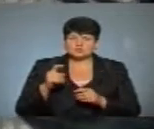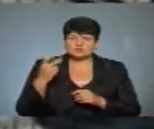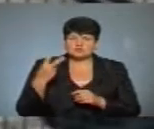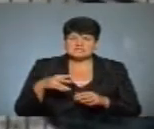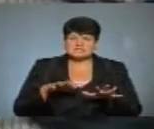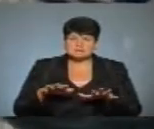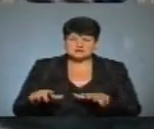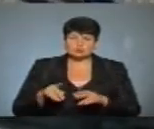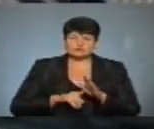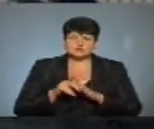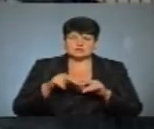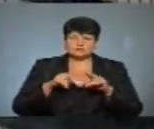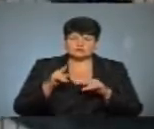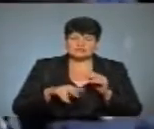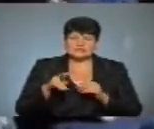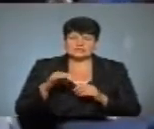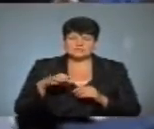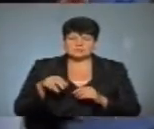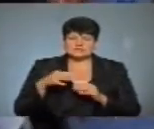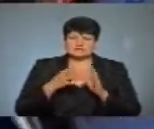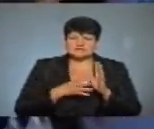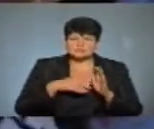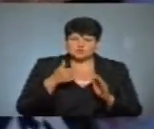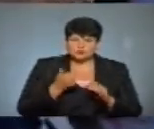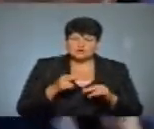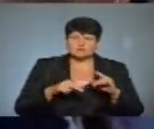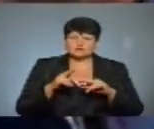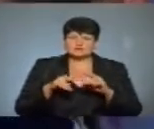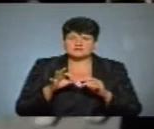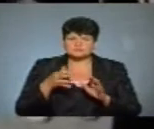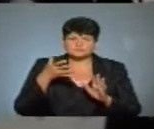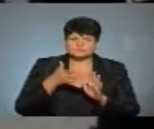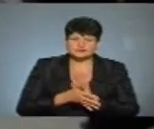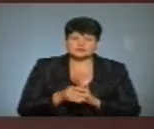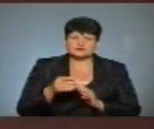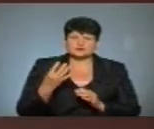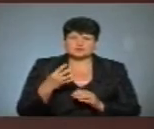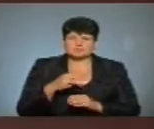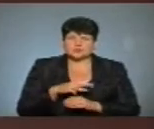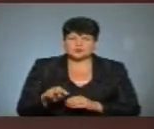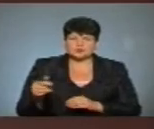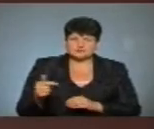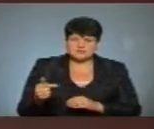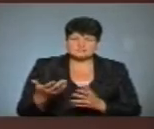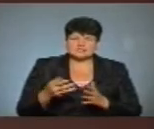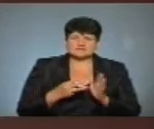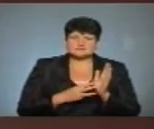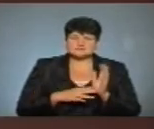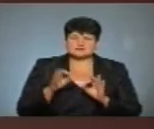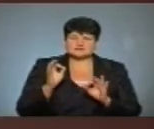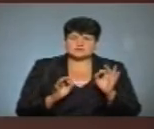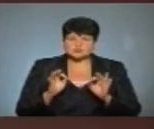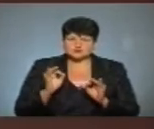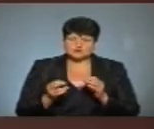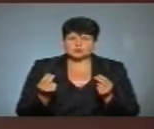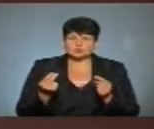місць. Його почали будувати в листопаді 2019 року. На будівництво пішло близько 40 мільйонів гривень, з яких 80%